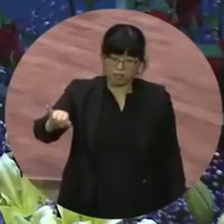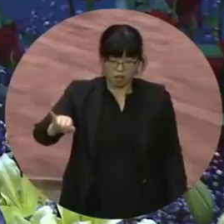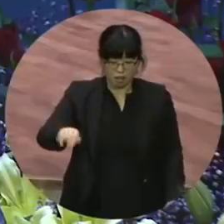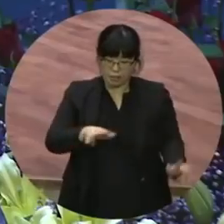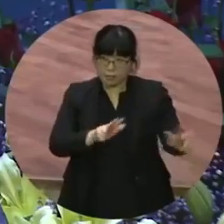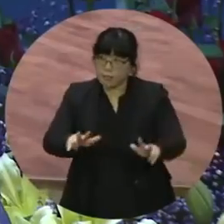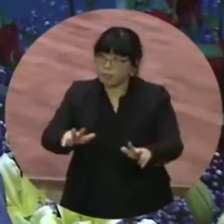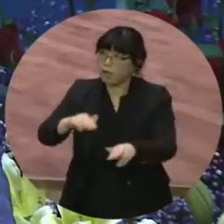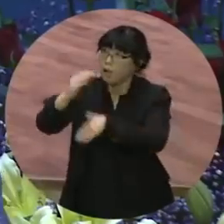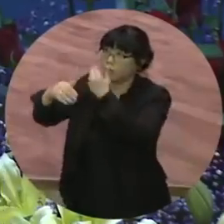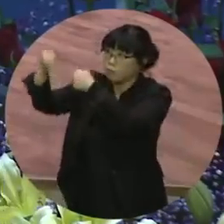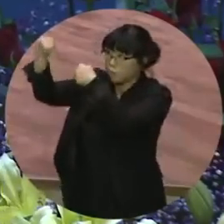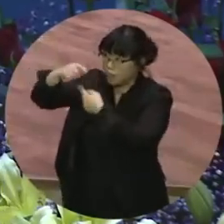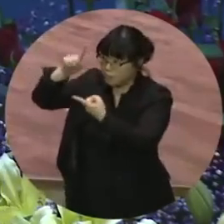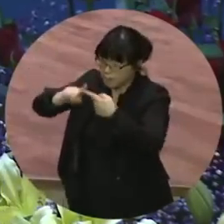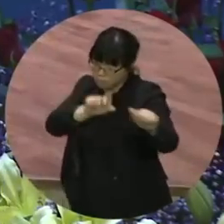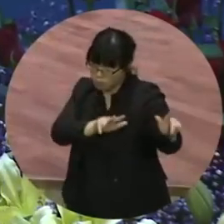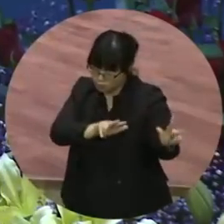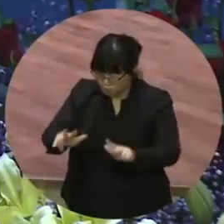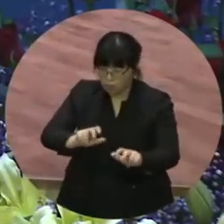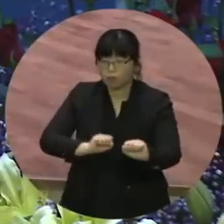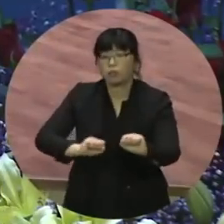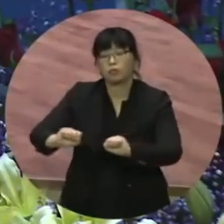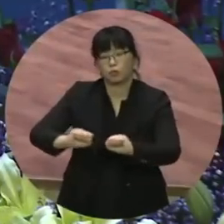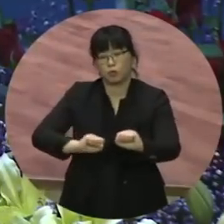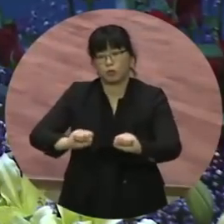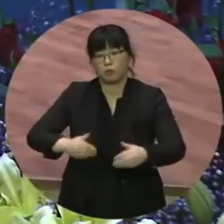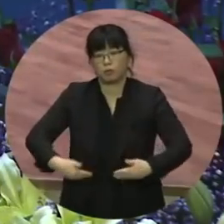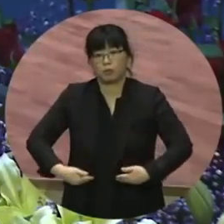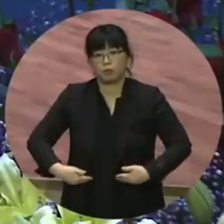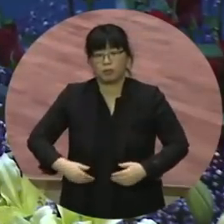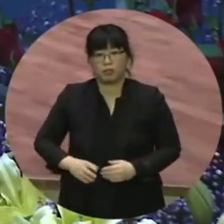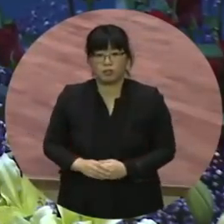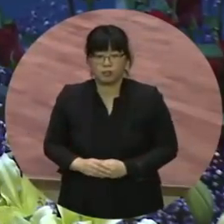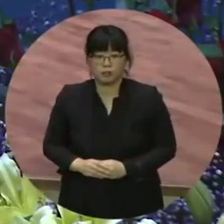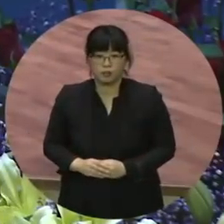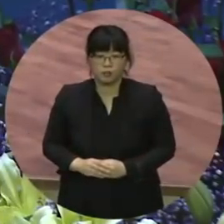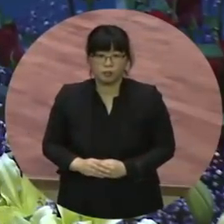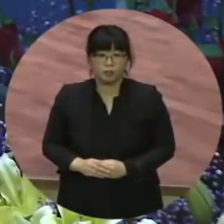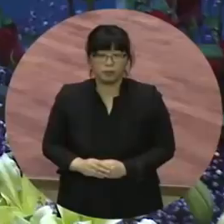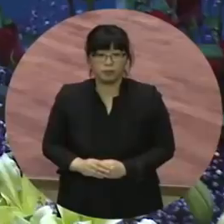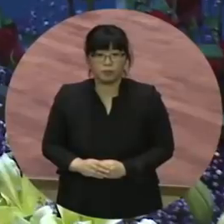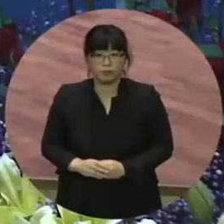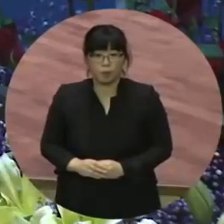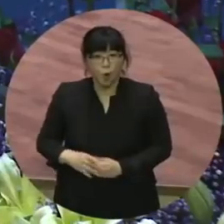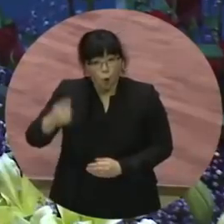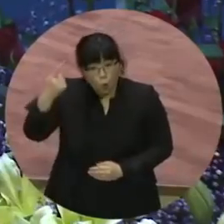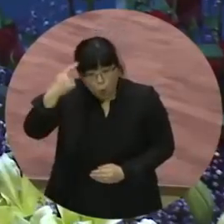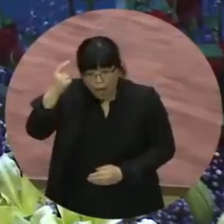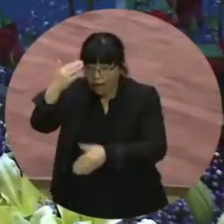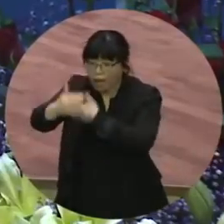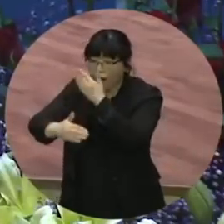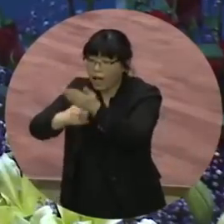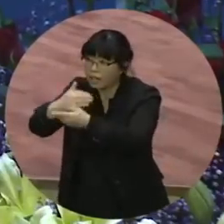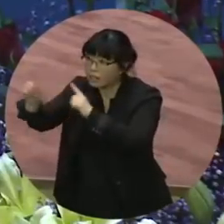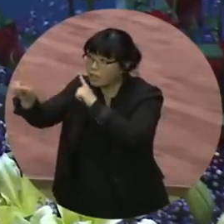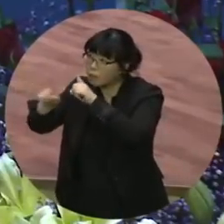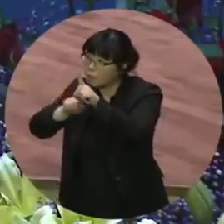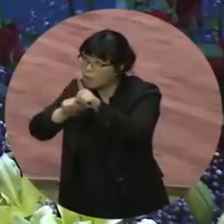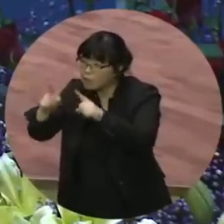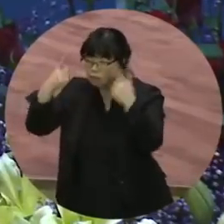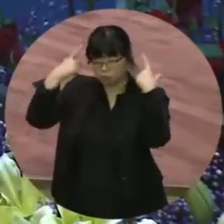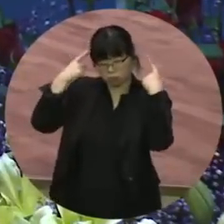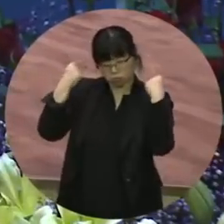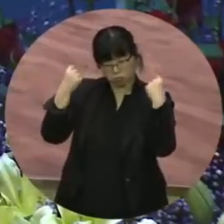자, 하나님의 말씀은요 어째나 오늘의 영원토록 변함없는 진리이기 때문에 반드시 성취됩니다. 아멘. 여러분이